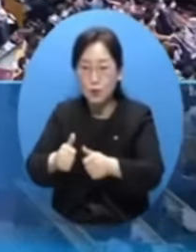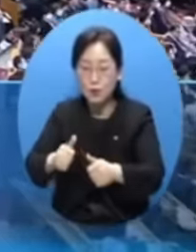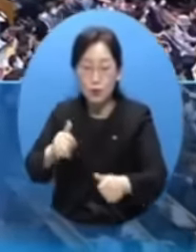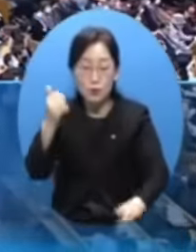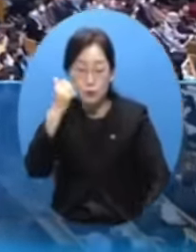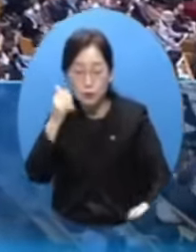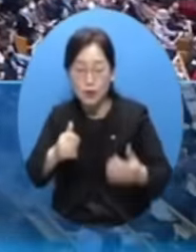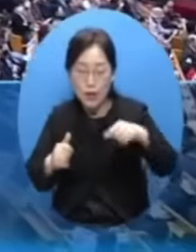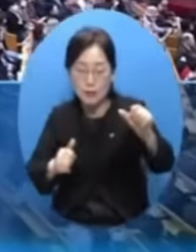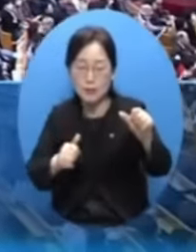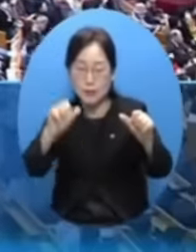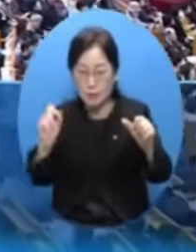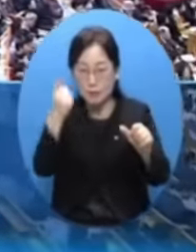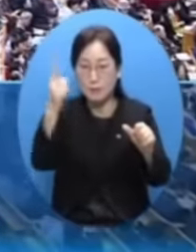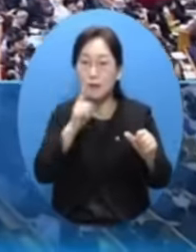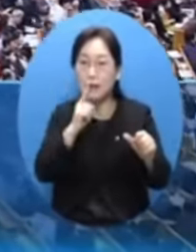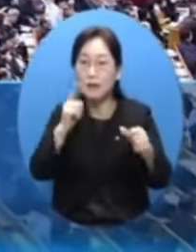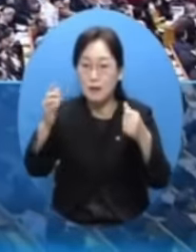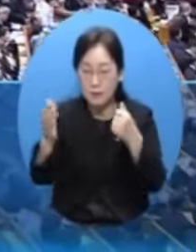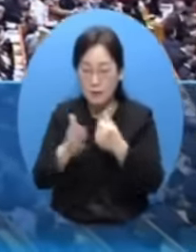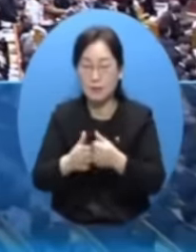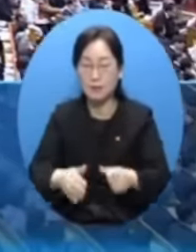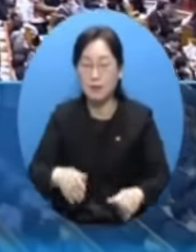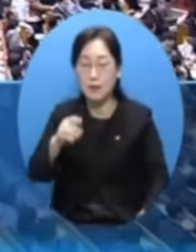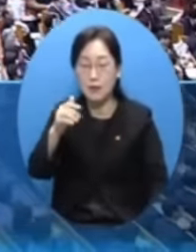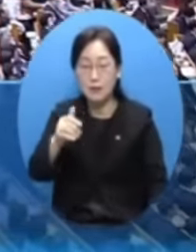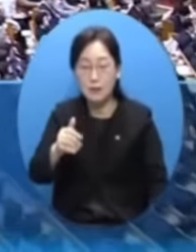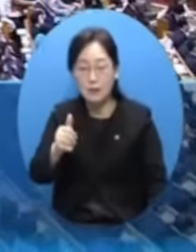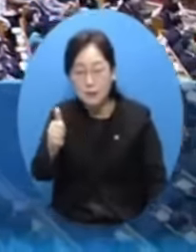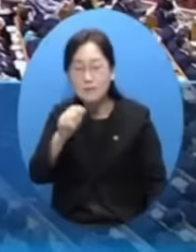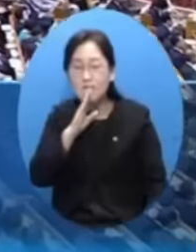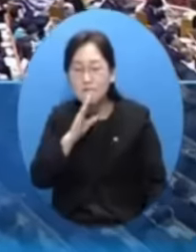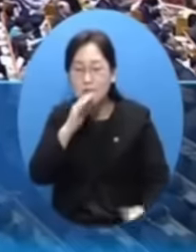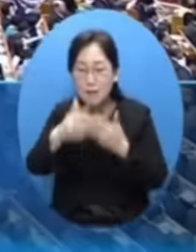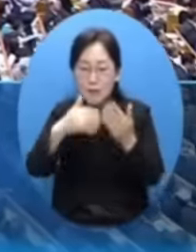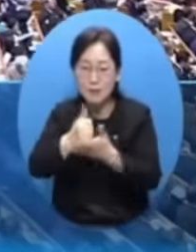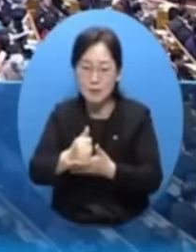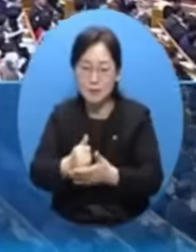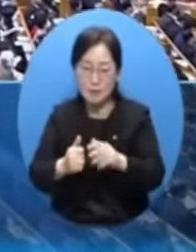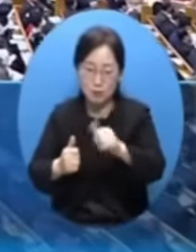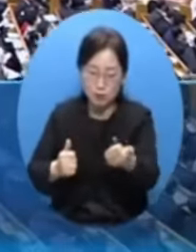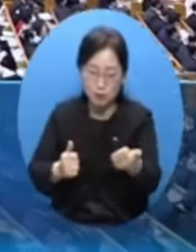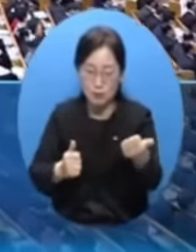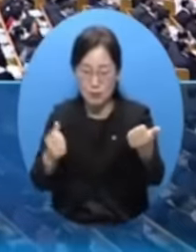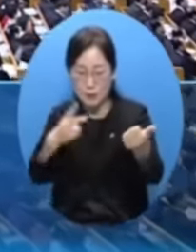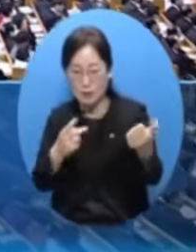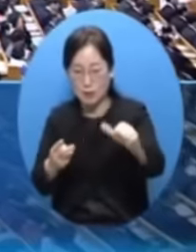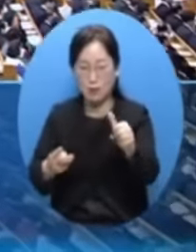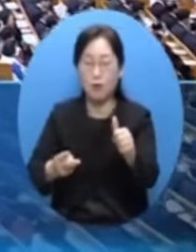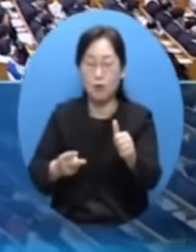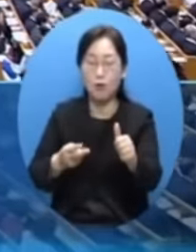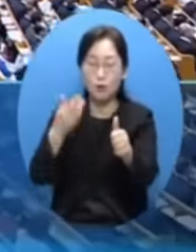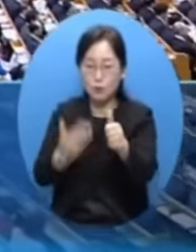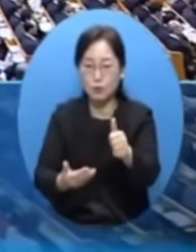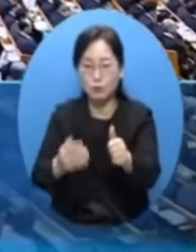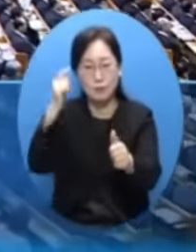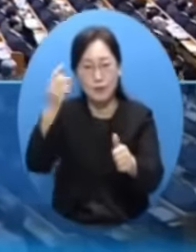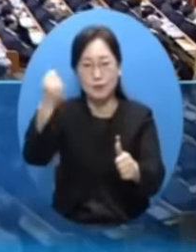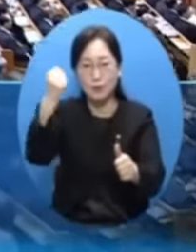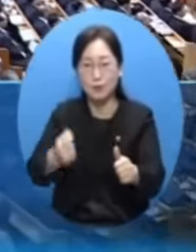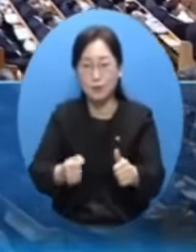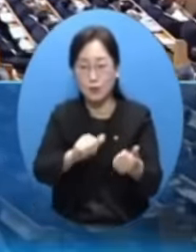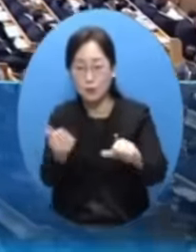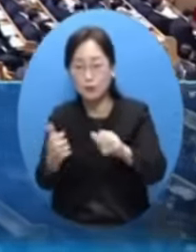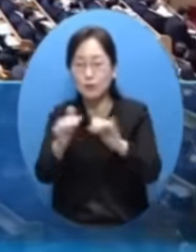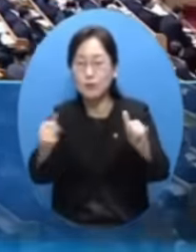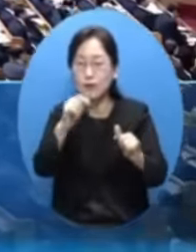말미암으리라 하셨으니 그가 하나님이 능히 이삭을 죽은 자 가운데서 다시 살리실 줄로 생각한지라. 비유컨대 그를 죽은 자